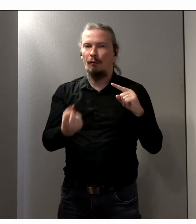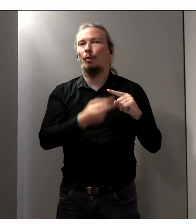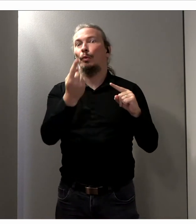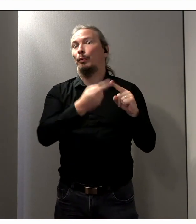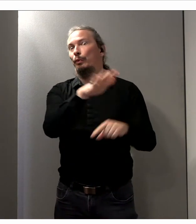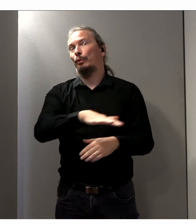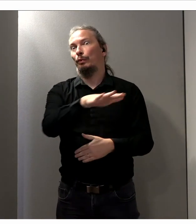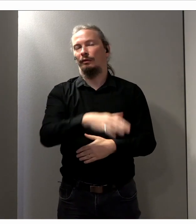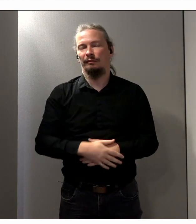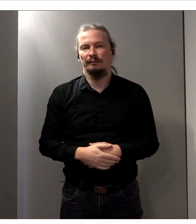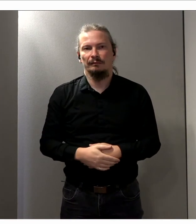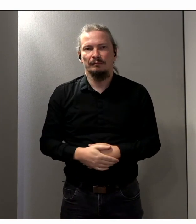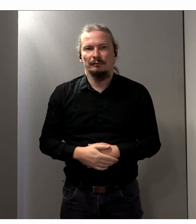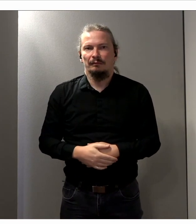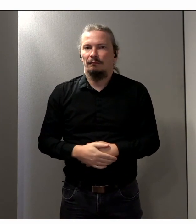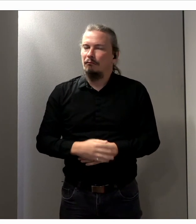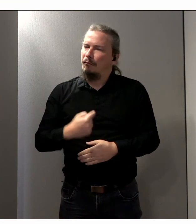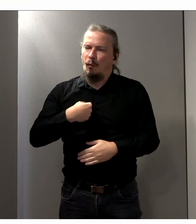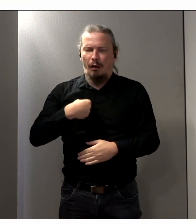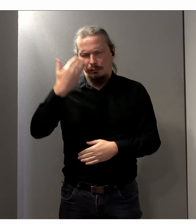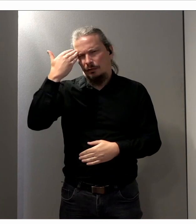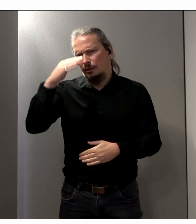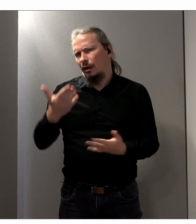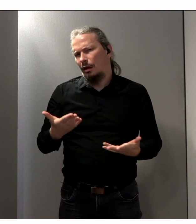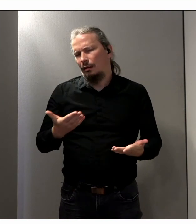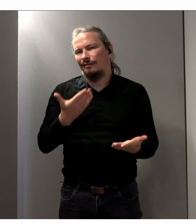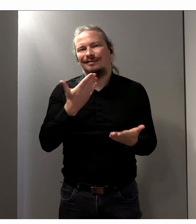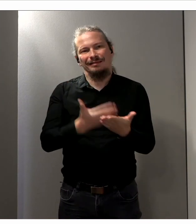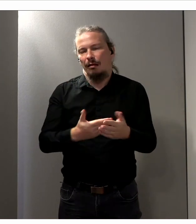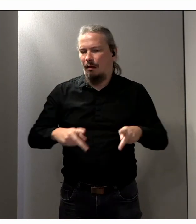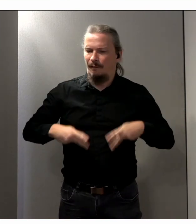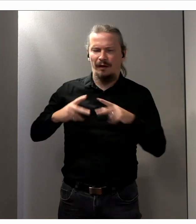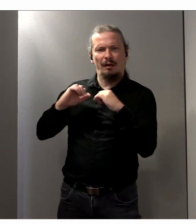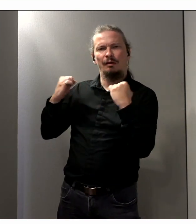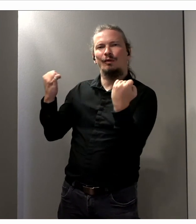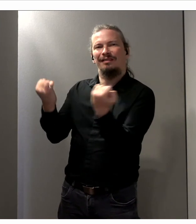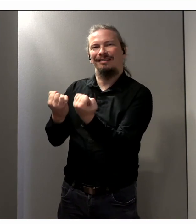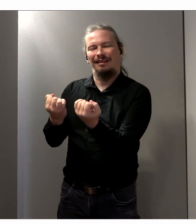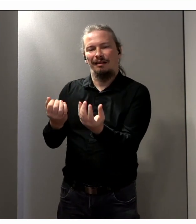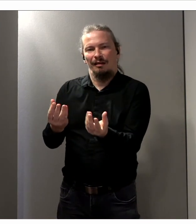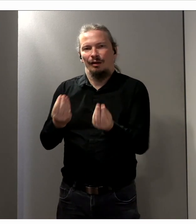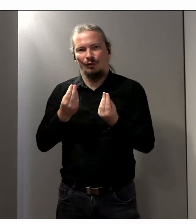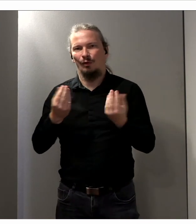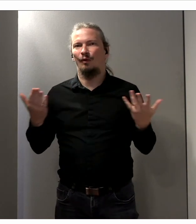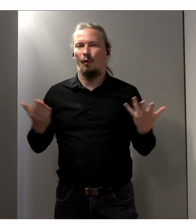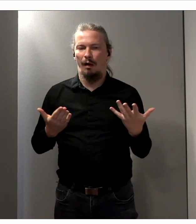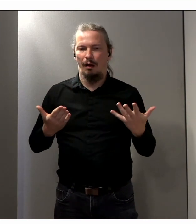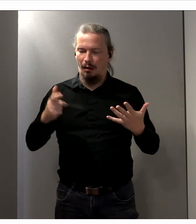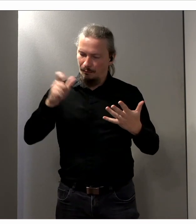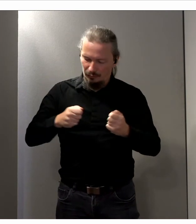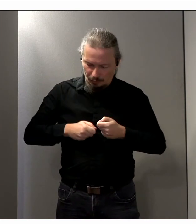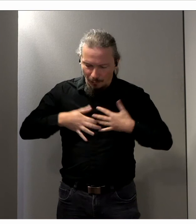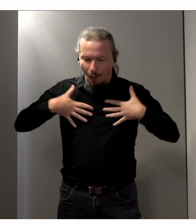majeur. Je suis particulièrement conscient que cet élément de la vie en société peut constituer une possibilité